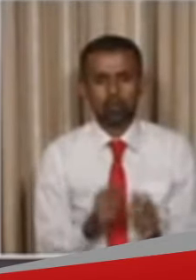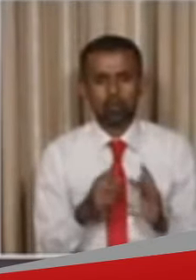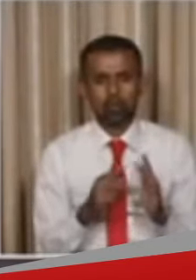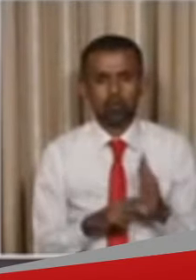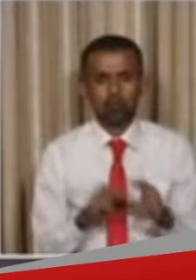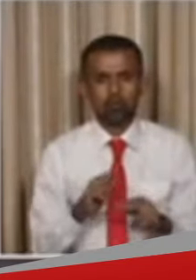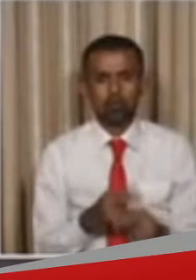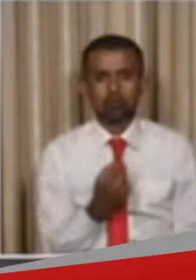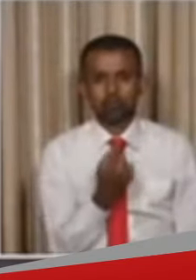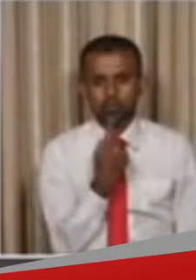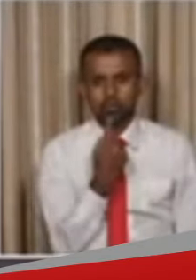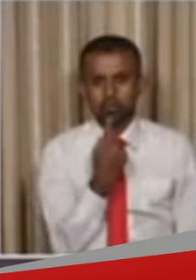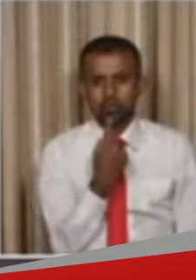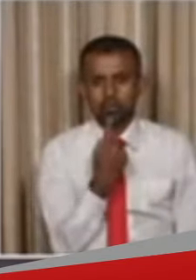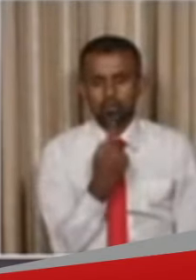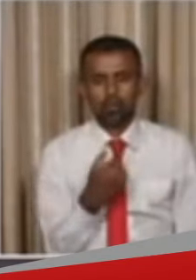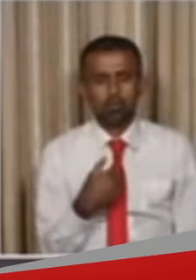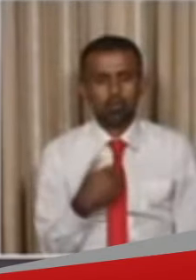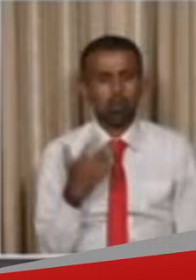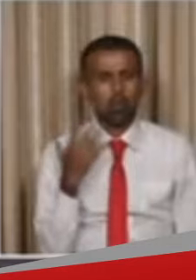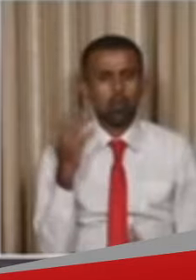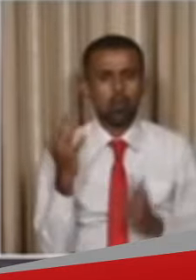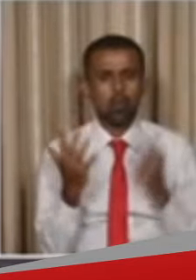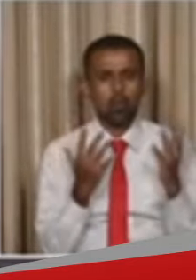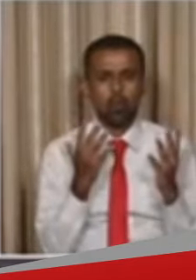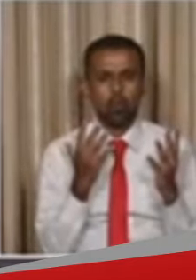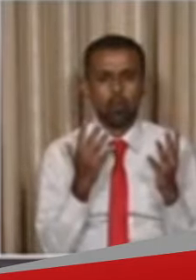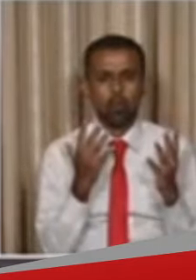එක කියද්දි අපි ලෝකේ විශ්වාසය